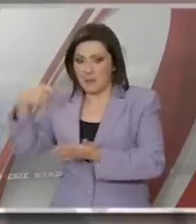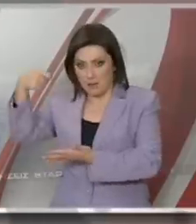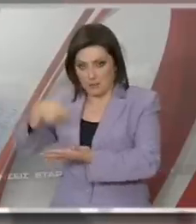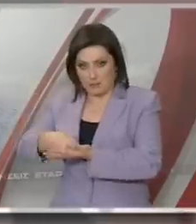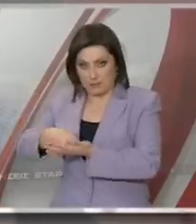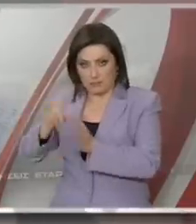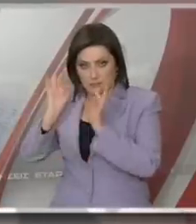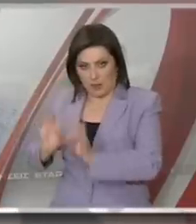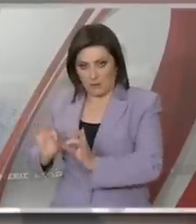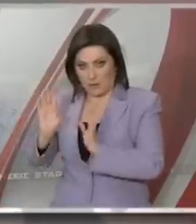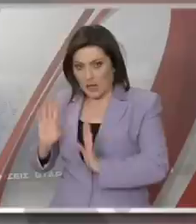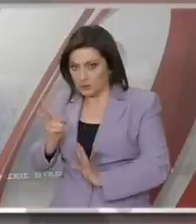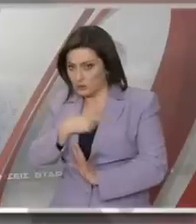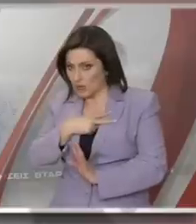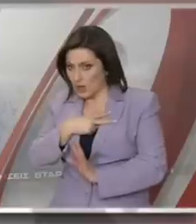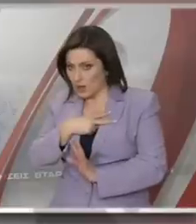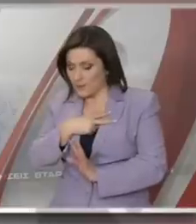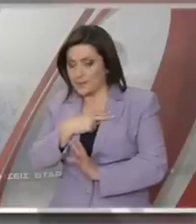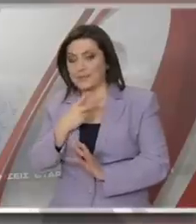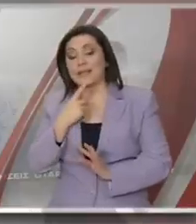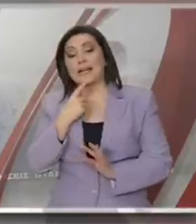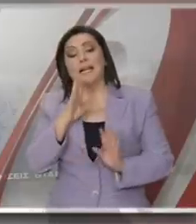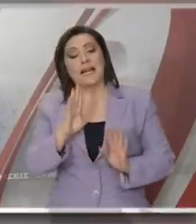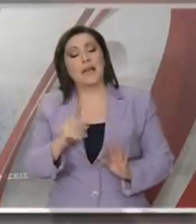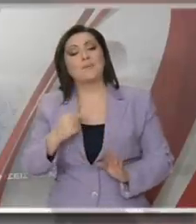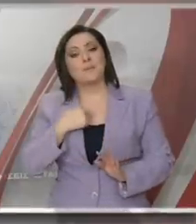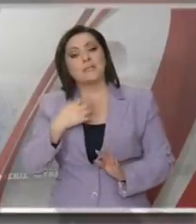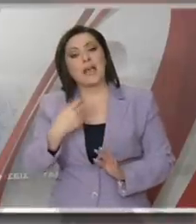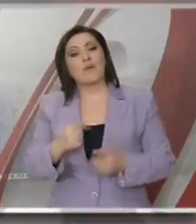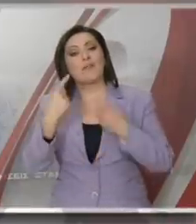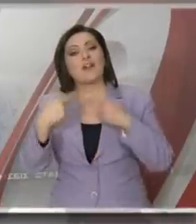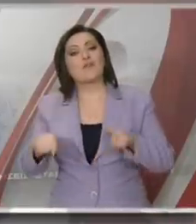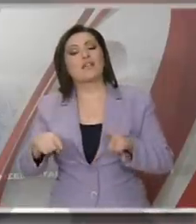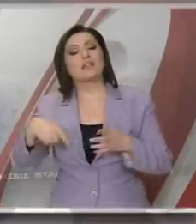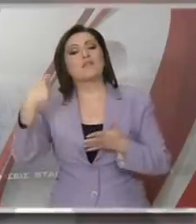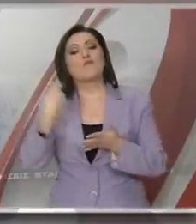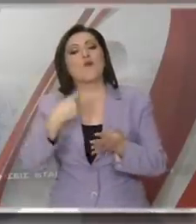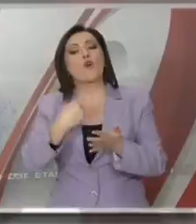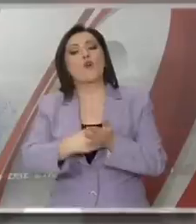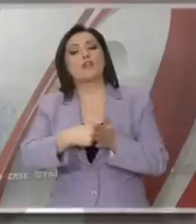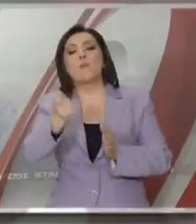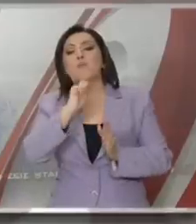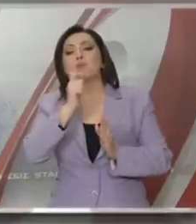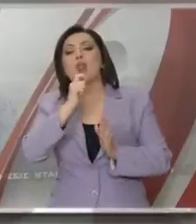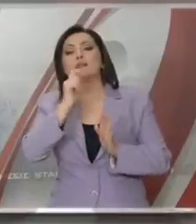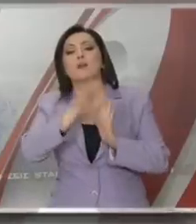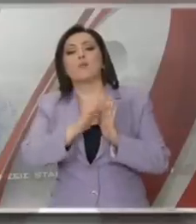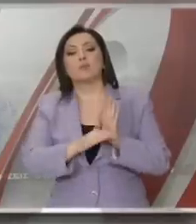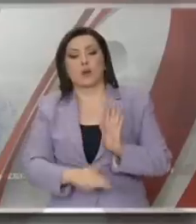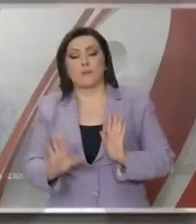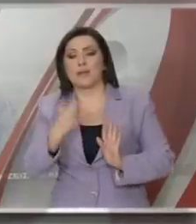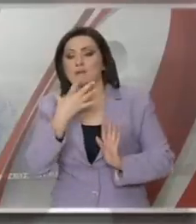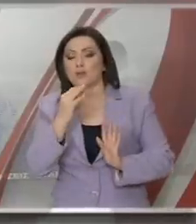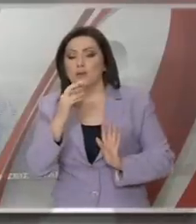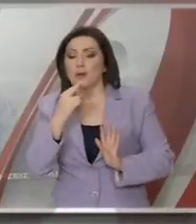εμφ κύριε ηλιόπουλε κοιτάχτε εμείς έχουμε μία τελείως διαφορετική φορολογική πολιτική από τη φορολογική πολιτική της νέας δημοκρατίας και γι αυτό λέμε ξεκάθαρα ότι α